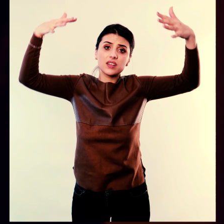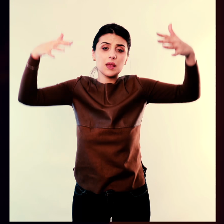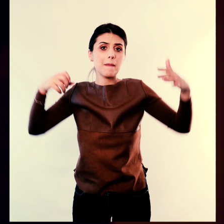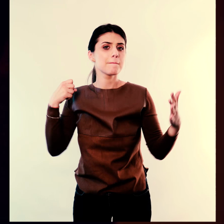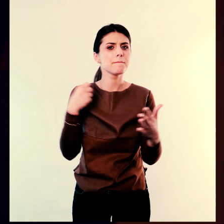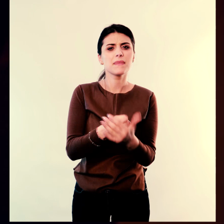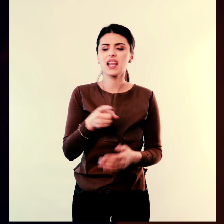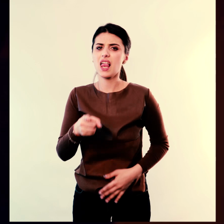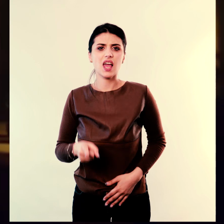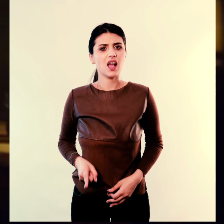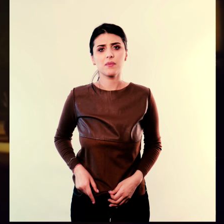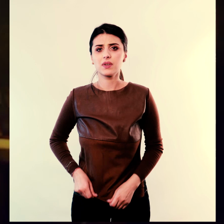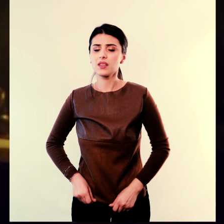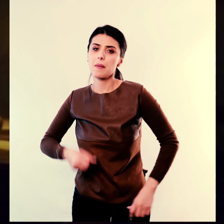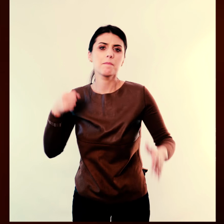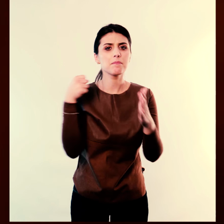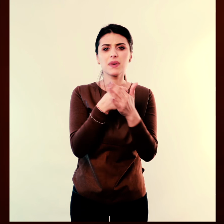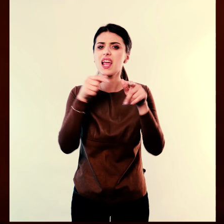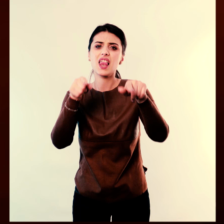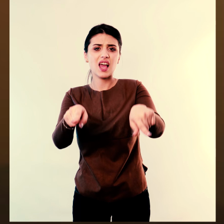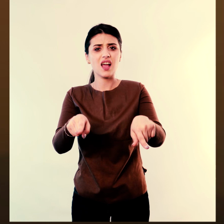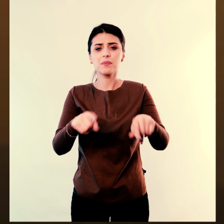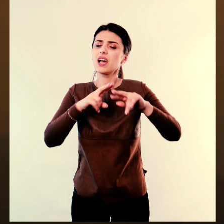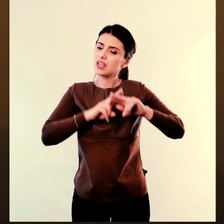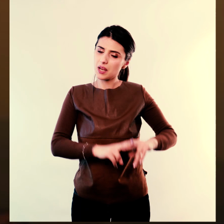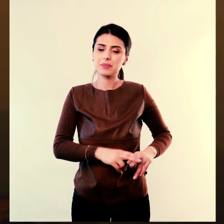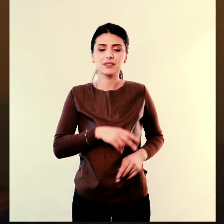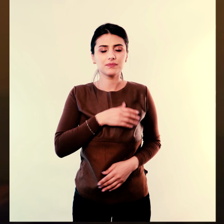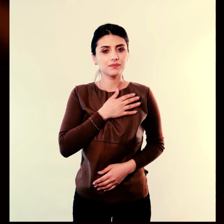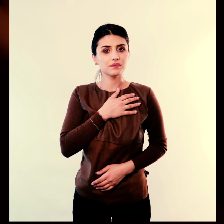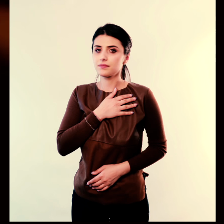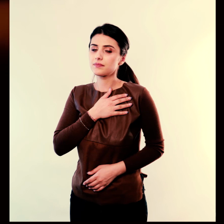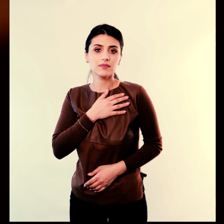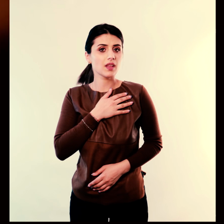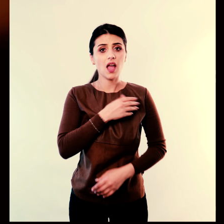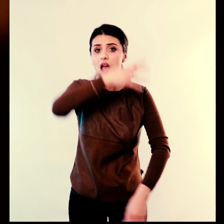cer. Până la capăt, până la capăt rămân.